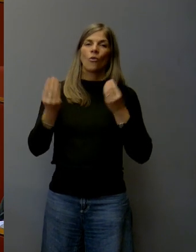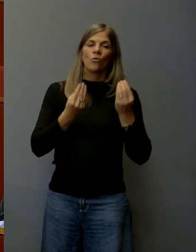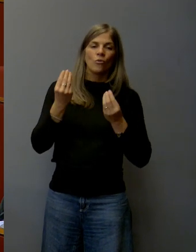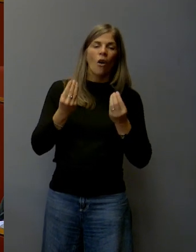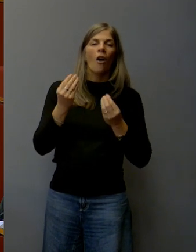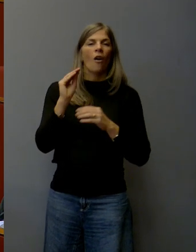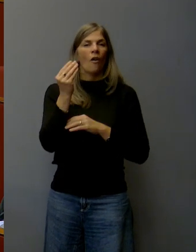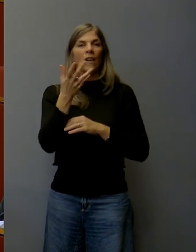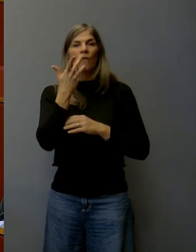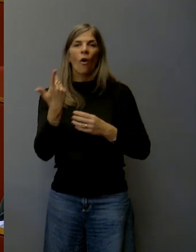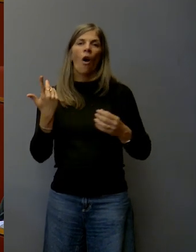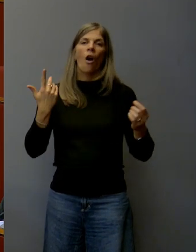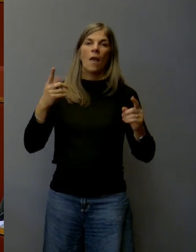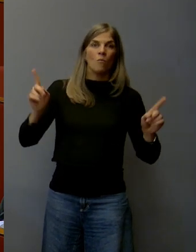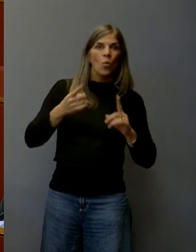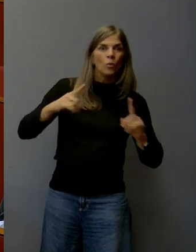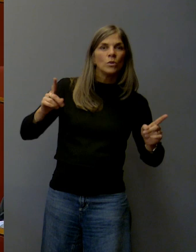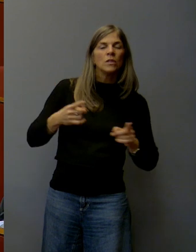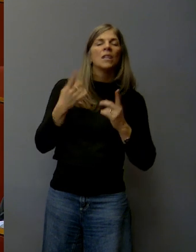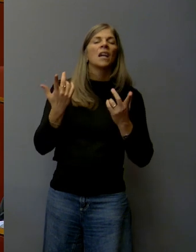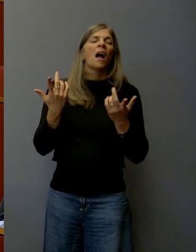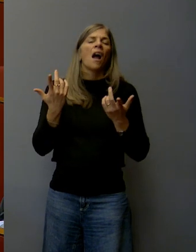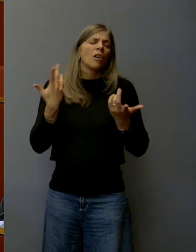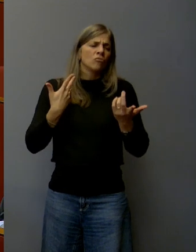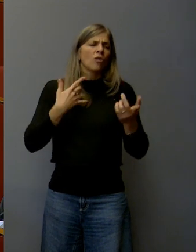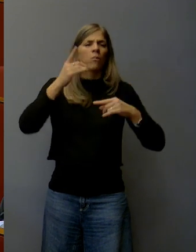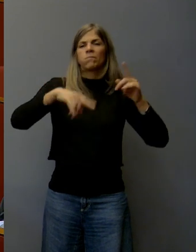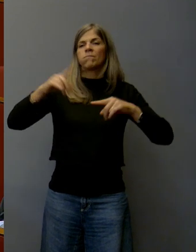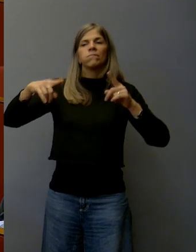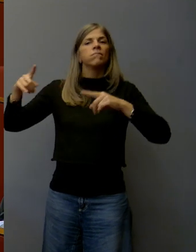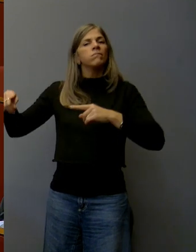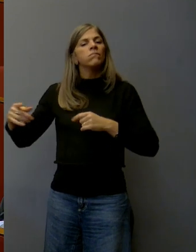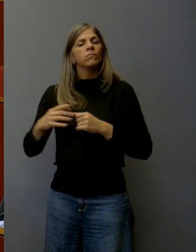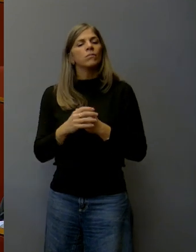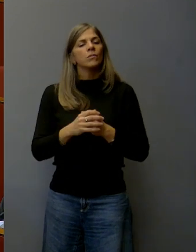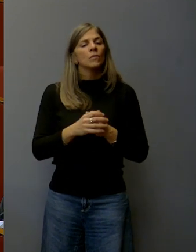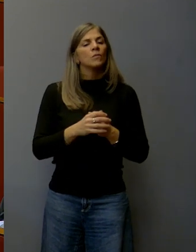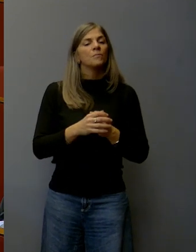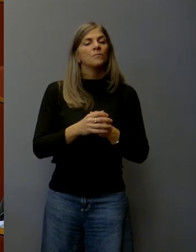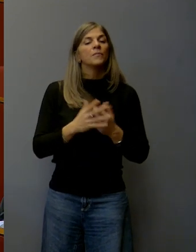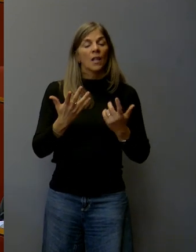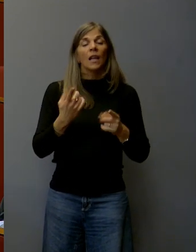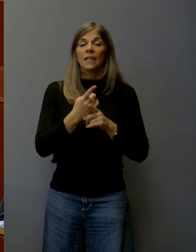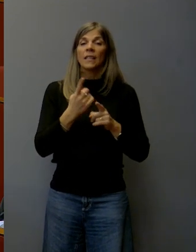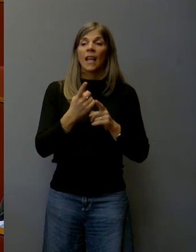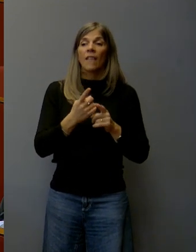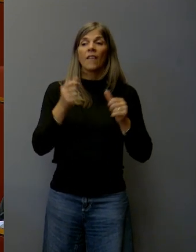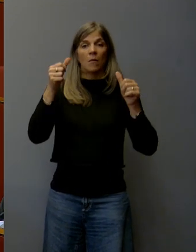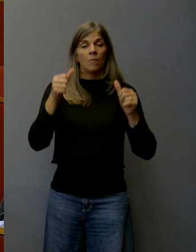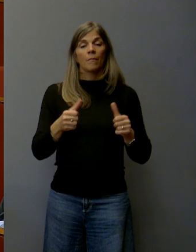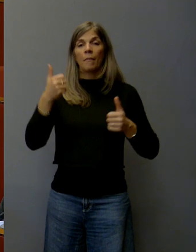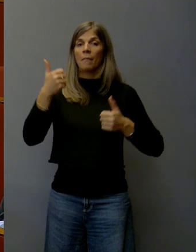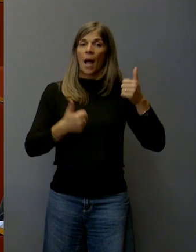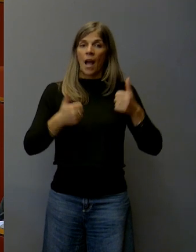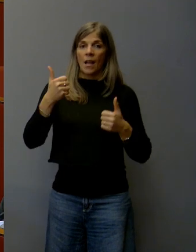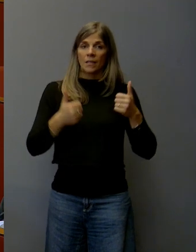provare fare musica cena di ogni genere di tipo e anche attraverso la predisposizione di bandi mettiamole alla prova